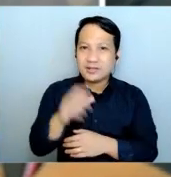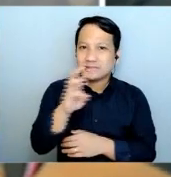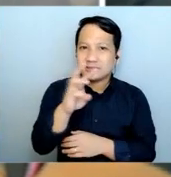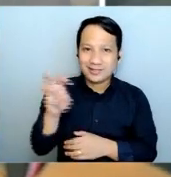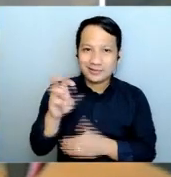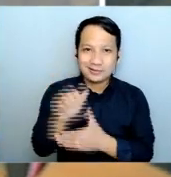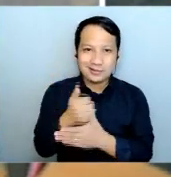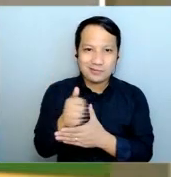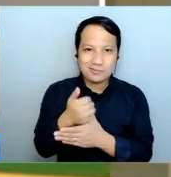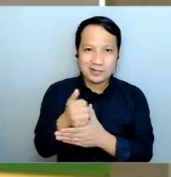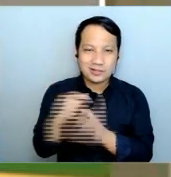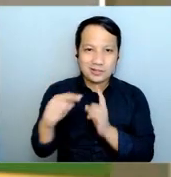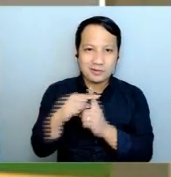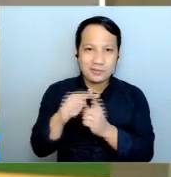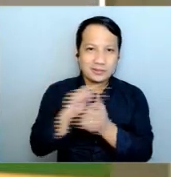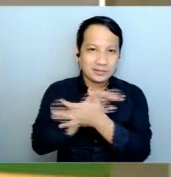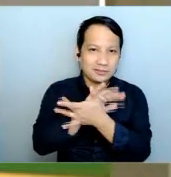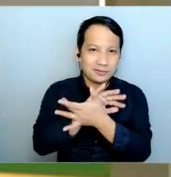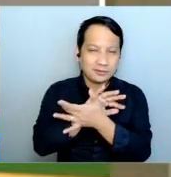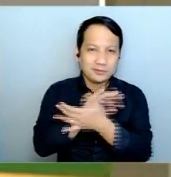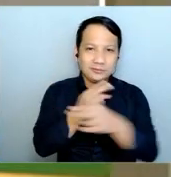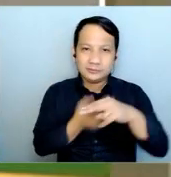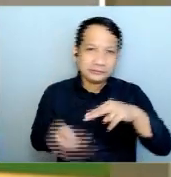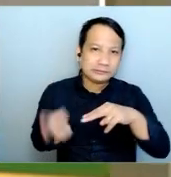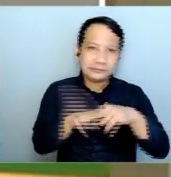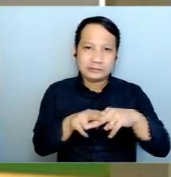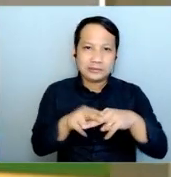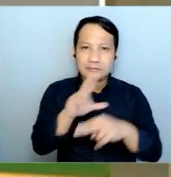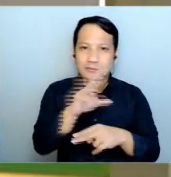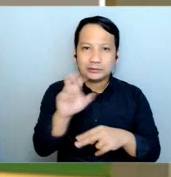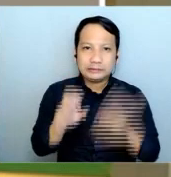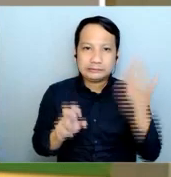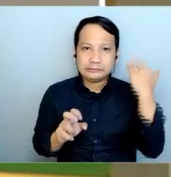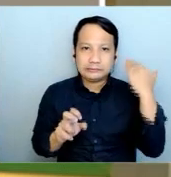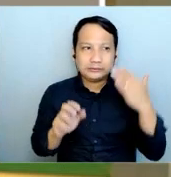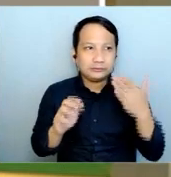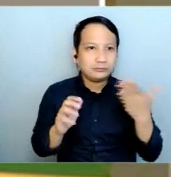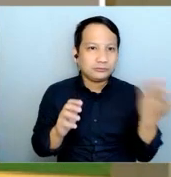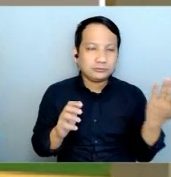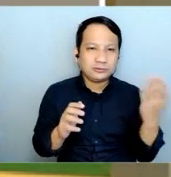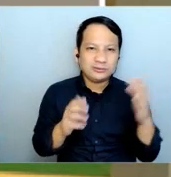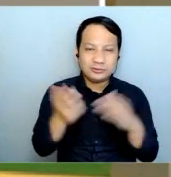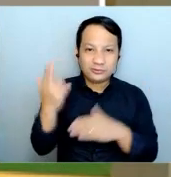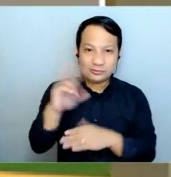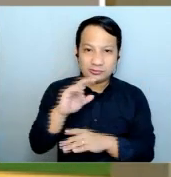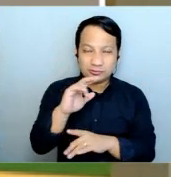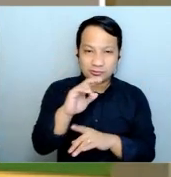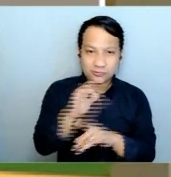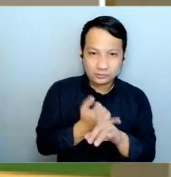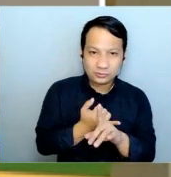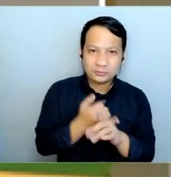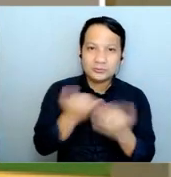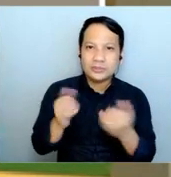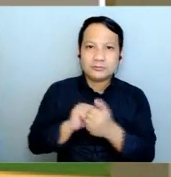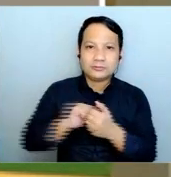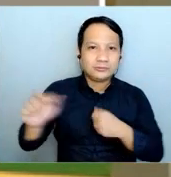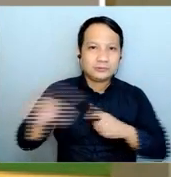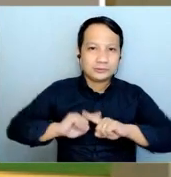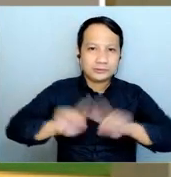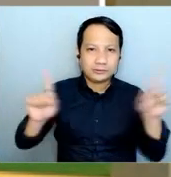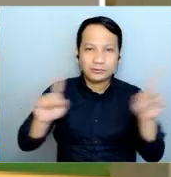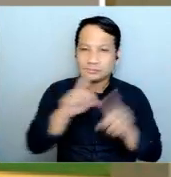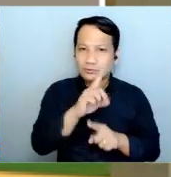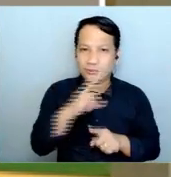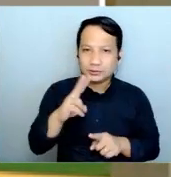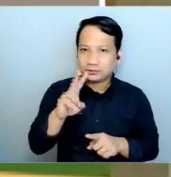kanilang natatanggap. Doble yan kumpara sa 300 average daily calls noong Hulyo at mas malayo sa 100 to 200